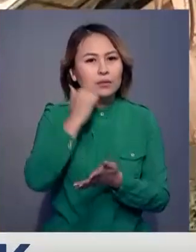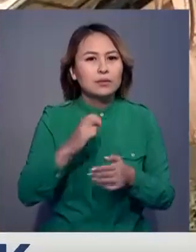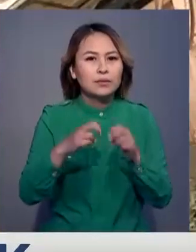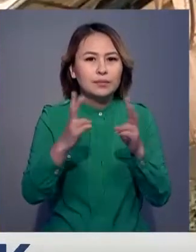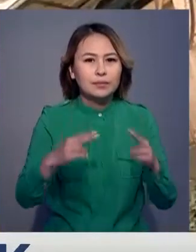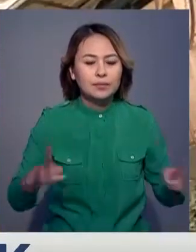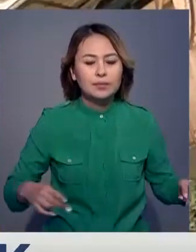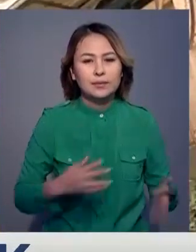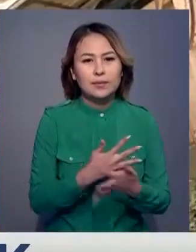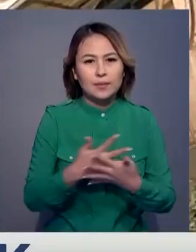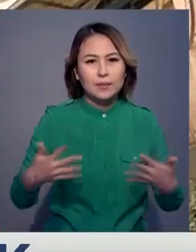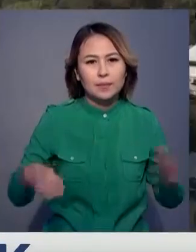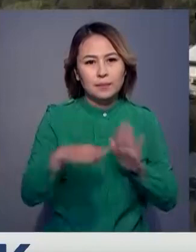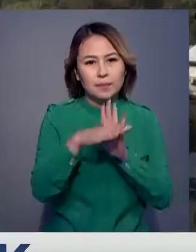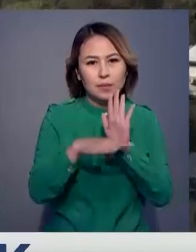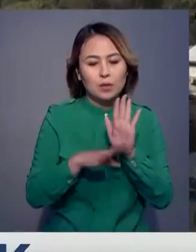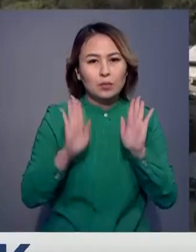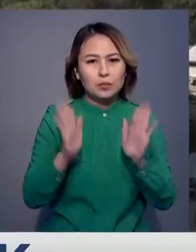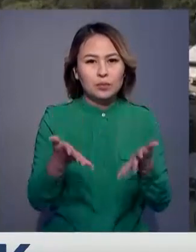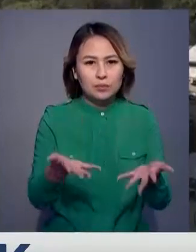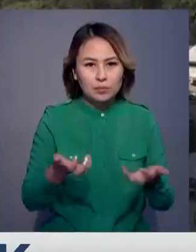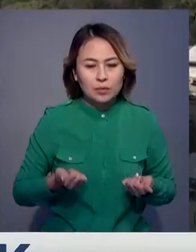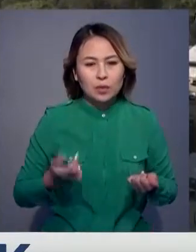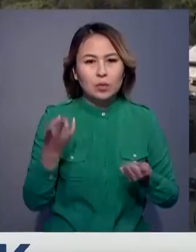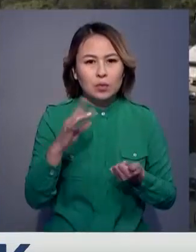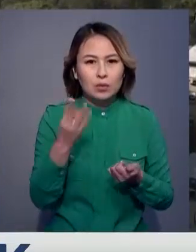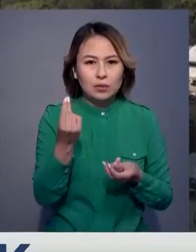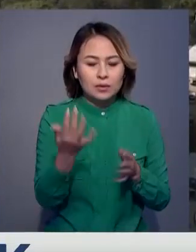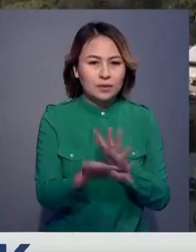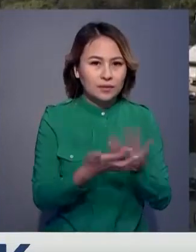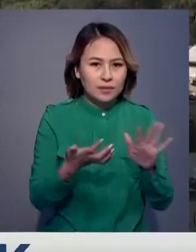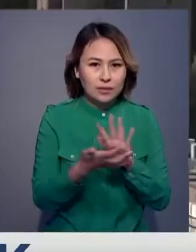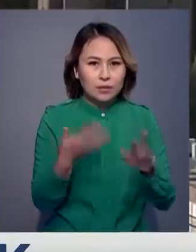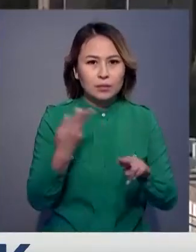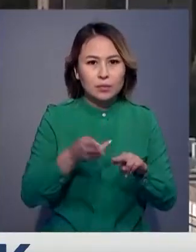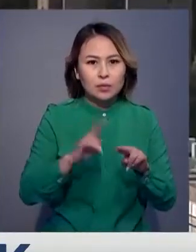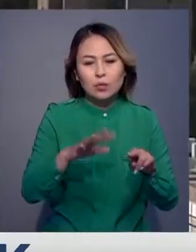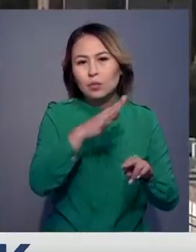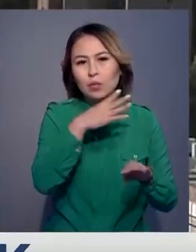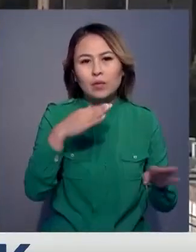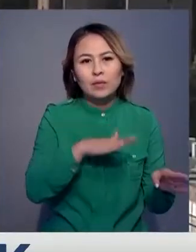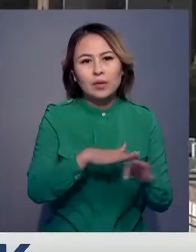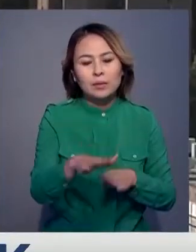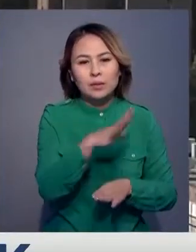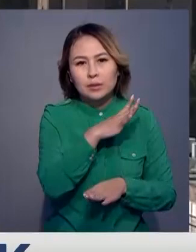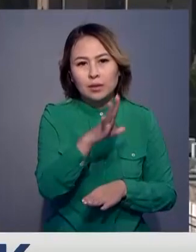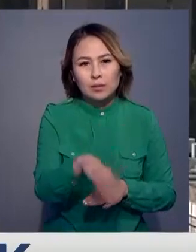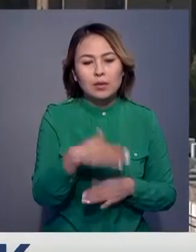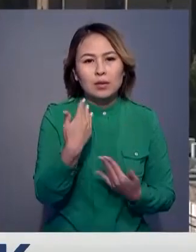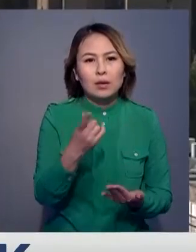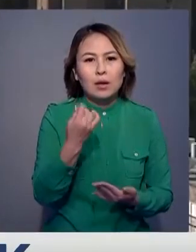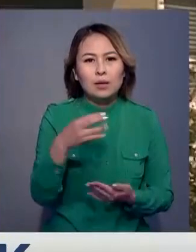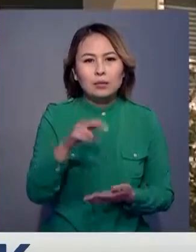қатысты түрлі бағдарламалар қабылданған болатын. Бірақ қаражат тапшылығынан олардың көбі жүзеге аспады. Әсіресе Хайфа қаласы